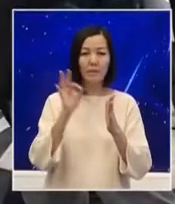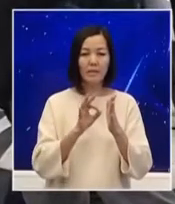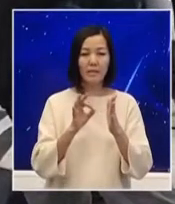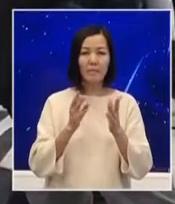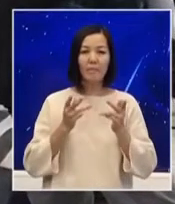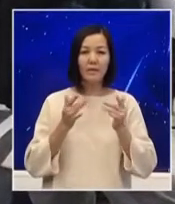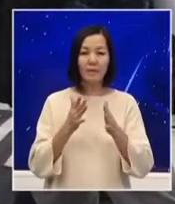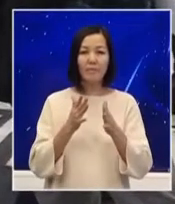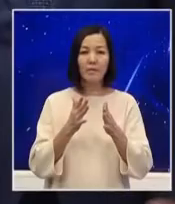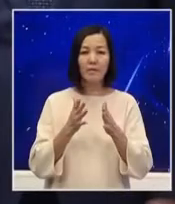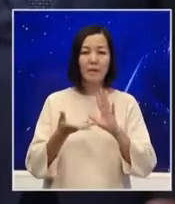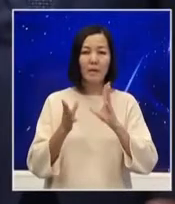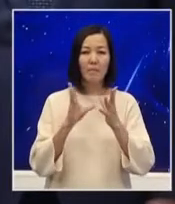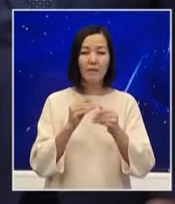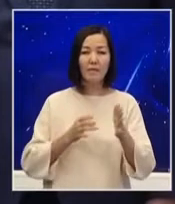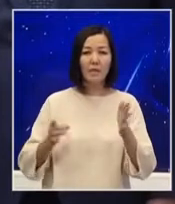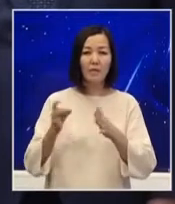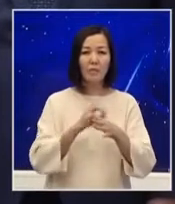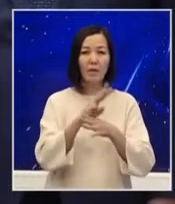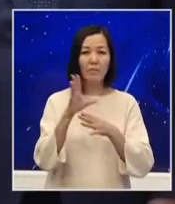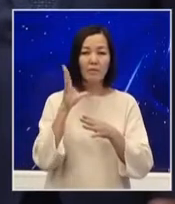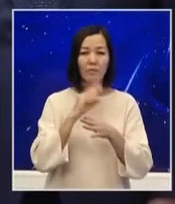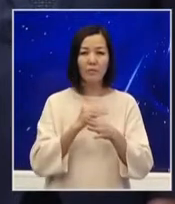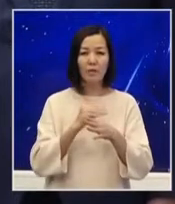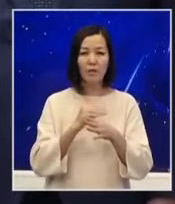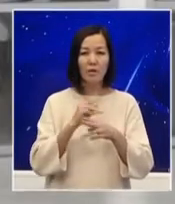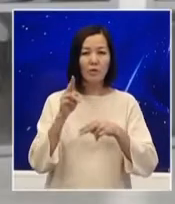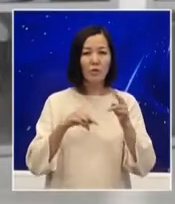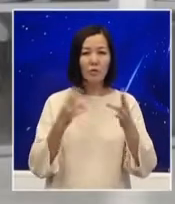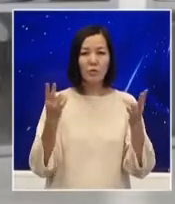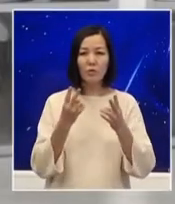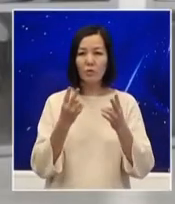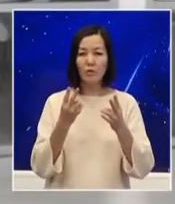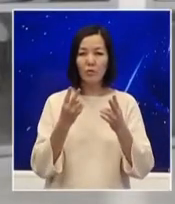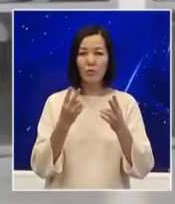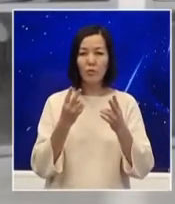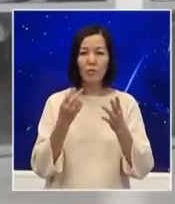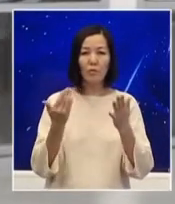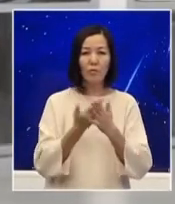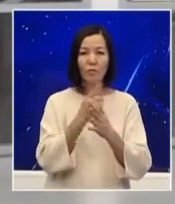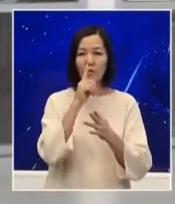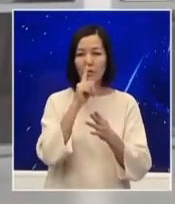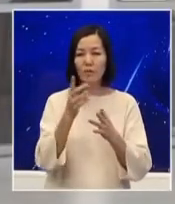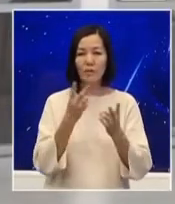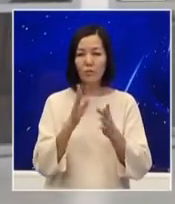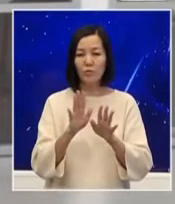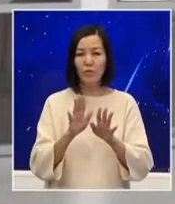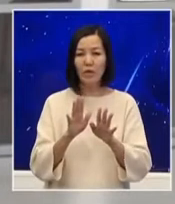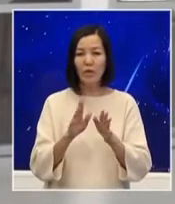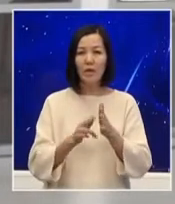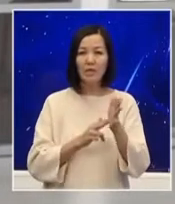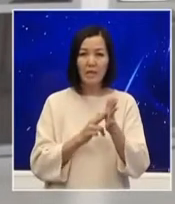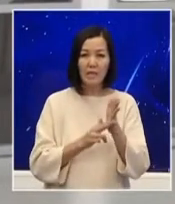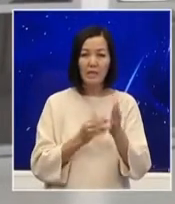потребности сахара республики можем, не строя новые заводы. Если мы вот эту железную дорогу, тогда